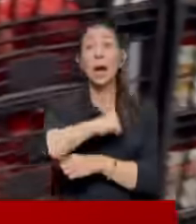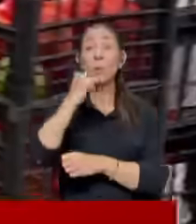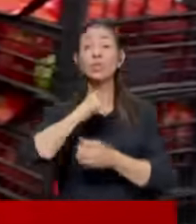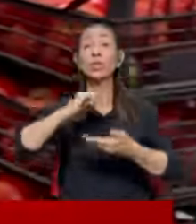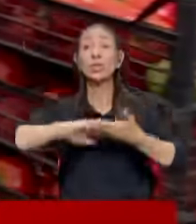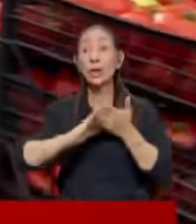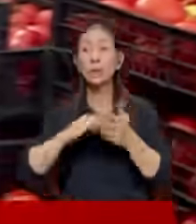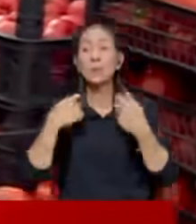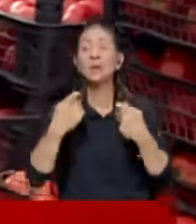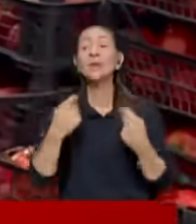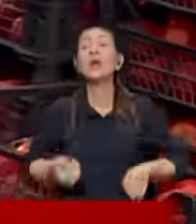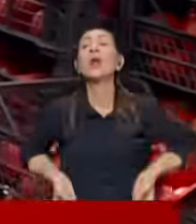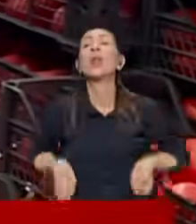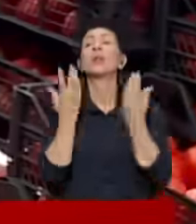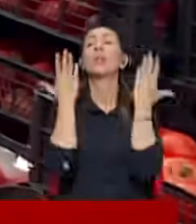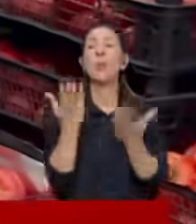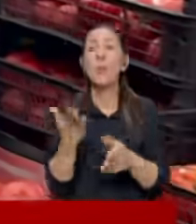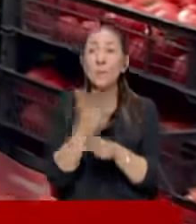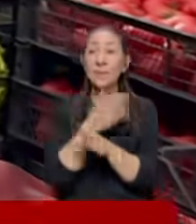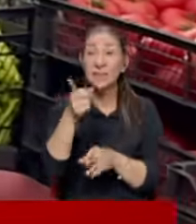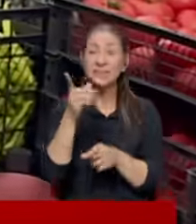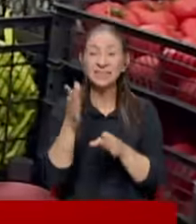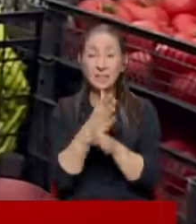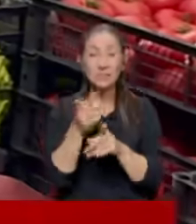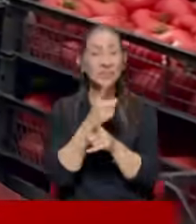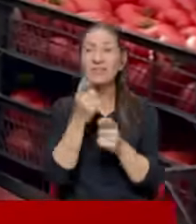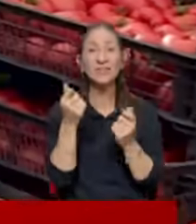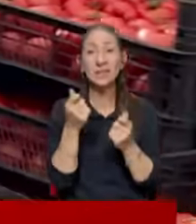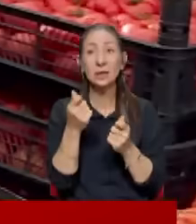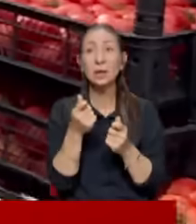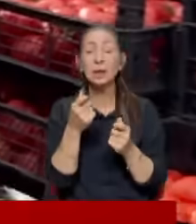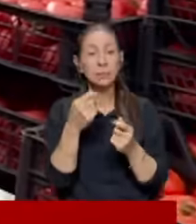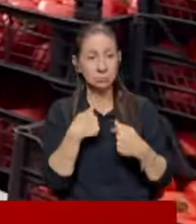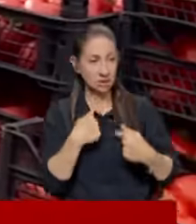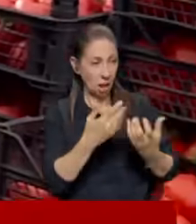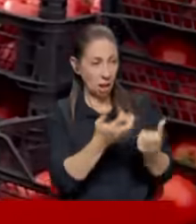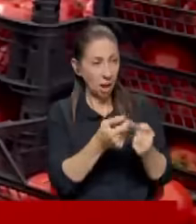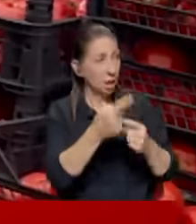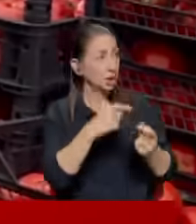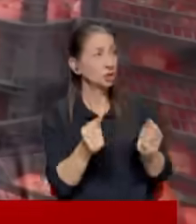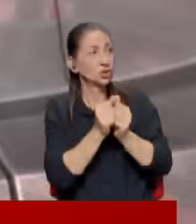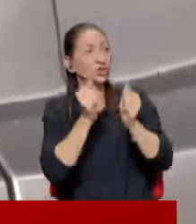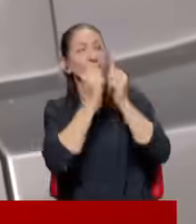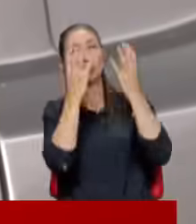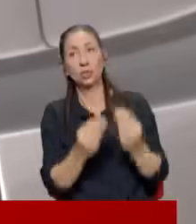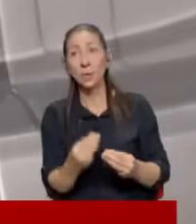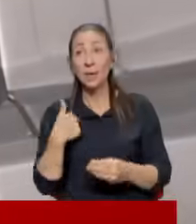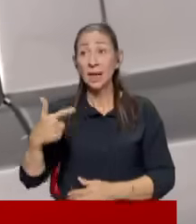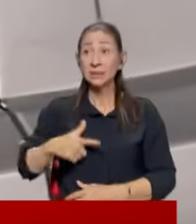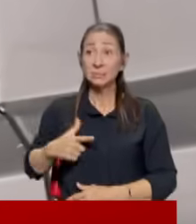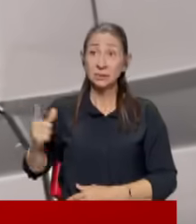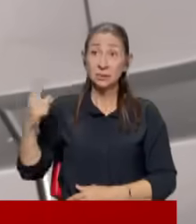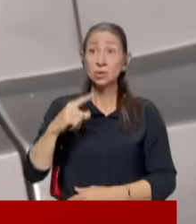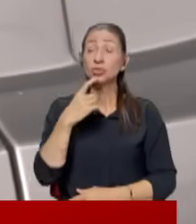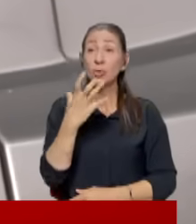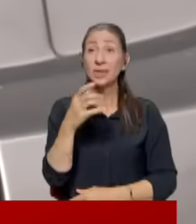tırlar maliyet yükünün altından kalkamıyor. Ürünlerin, meyve sebzenin fiyatı ise tüketiciye gelene kadar katlanıyor. Ben İzmir'den geldim.